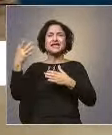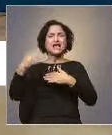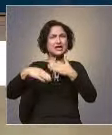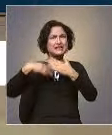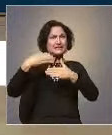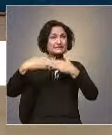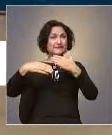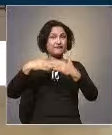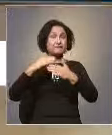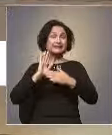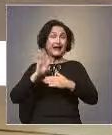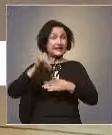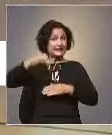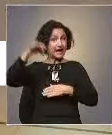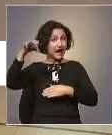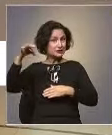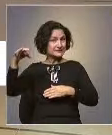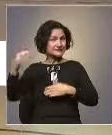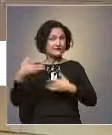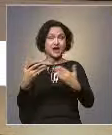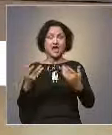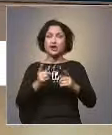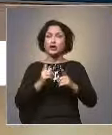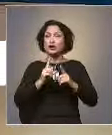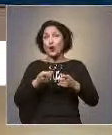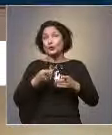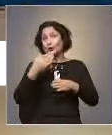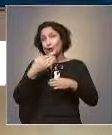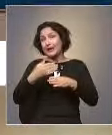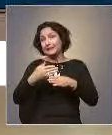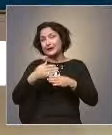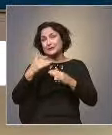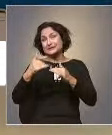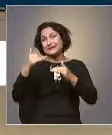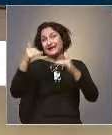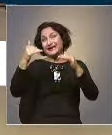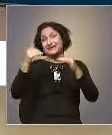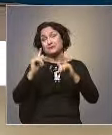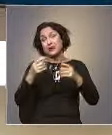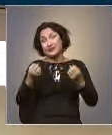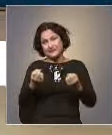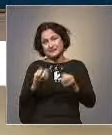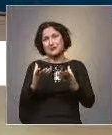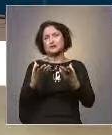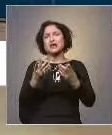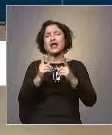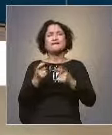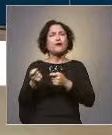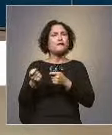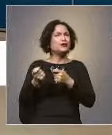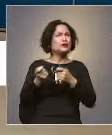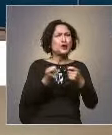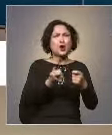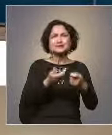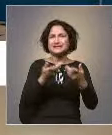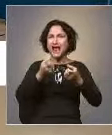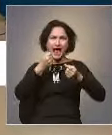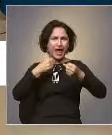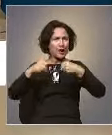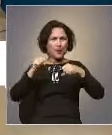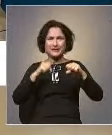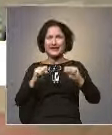техните качества и кой докъдето стигне спрямо своите възможности. Каква ви носи аеробиката и щастливи ли сте от това,